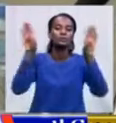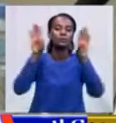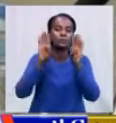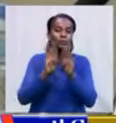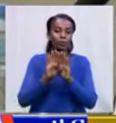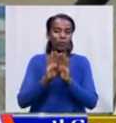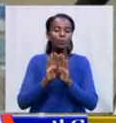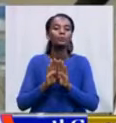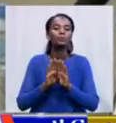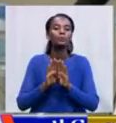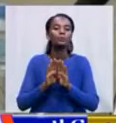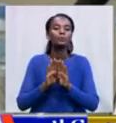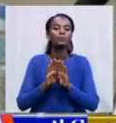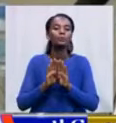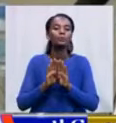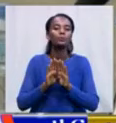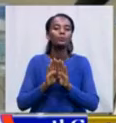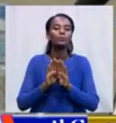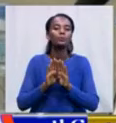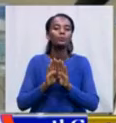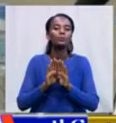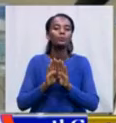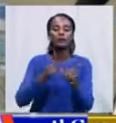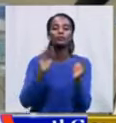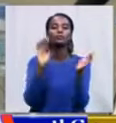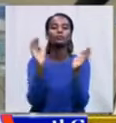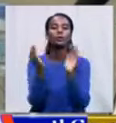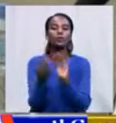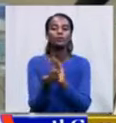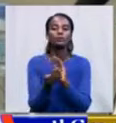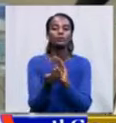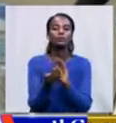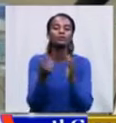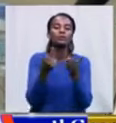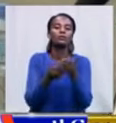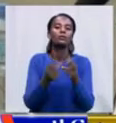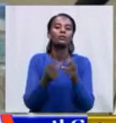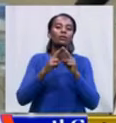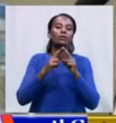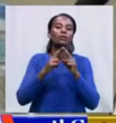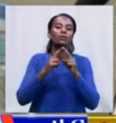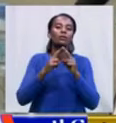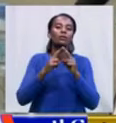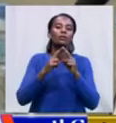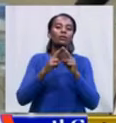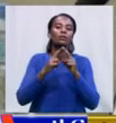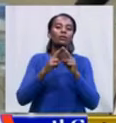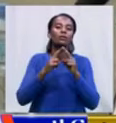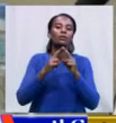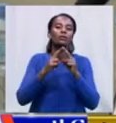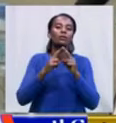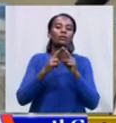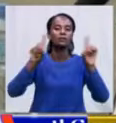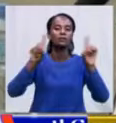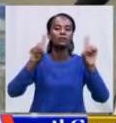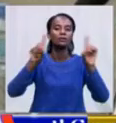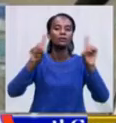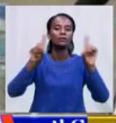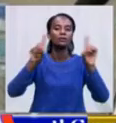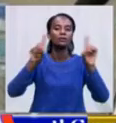በተዘጉበት አመትና ወራት መሆኑ የበጣም አስደናቂና የተለየ ጦም